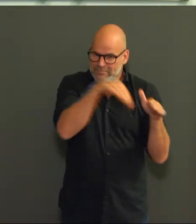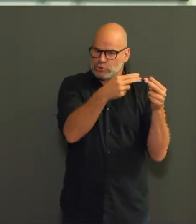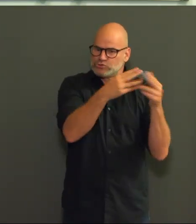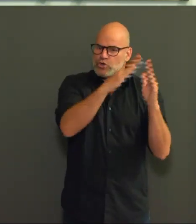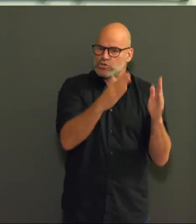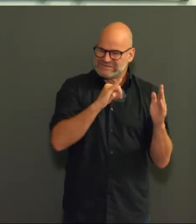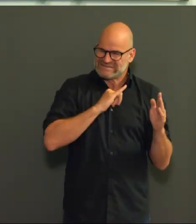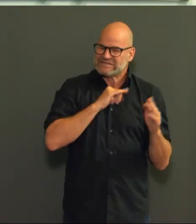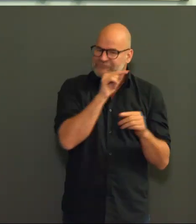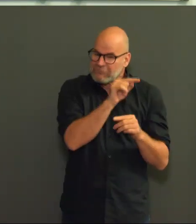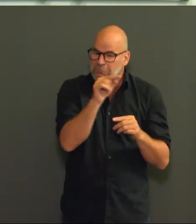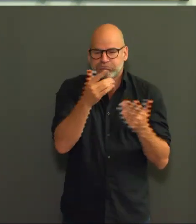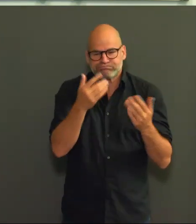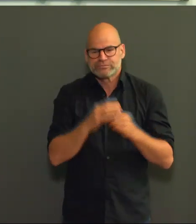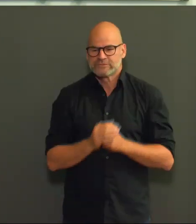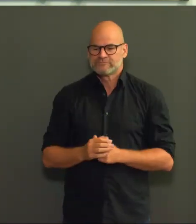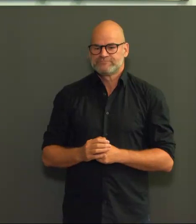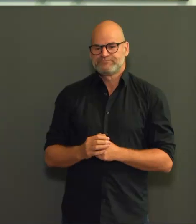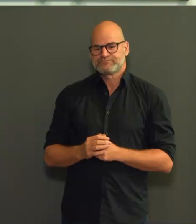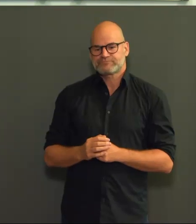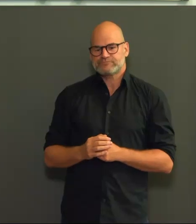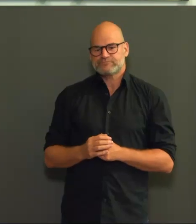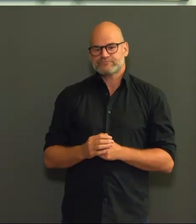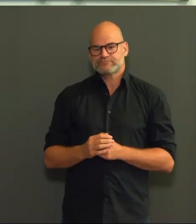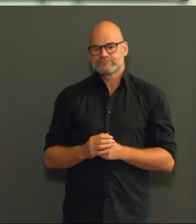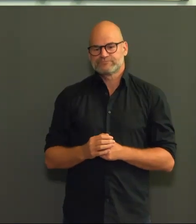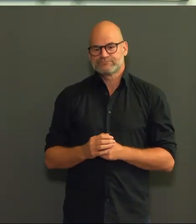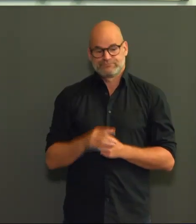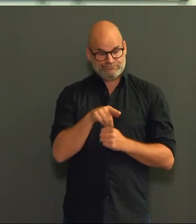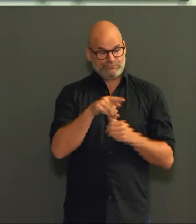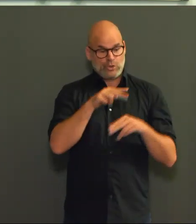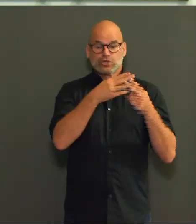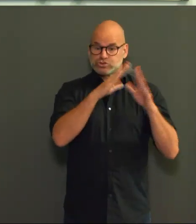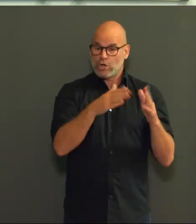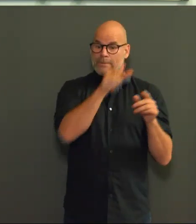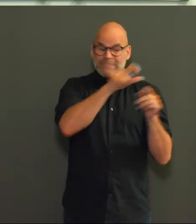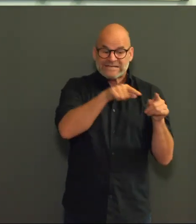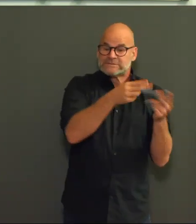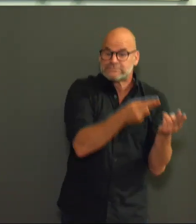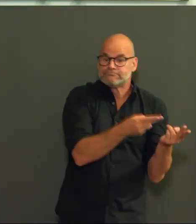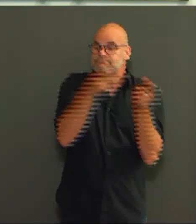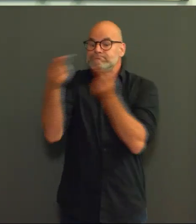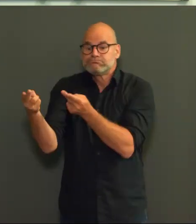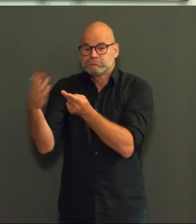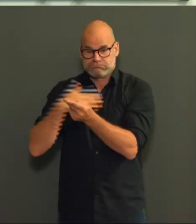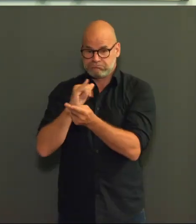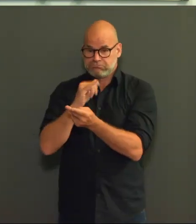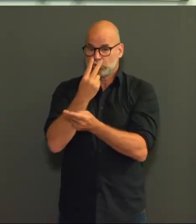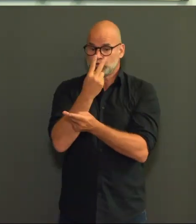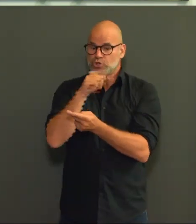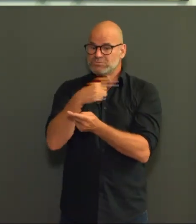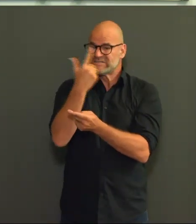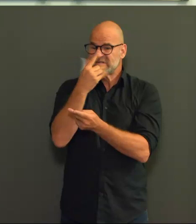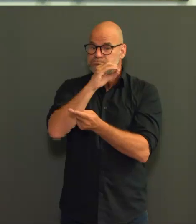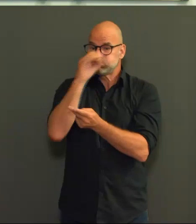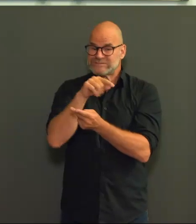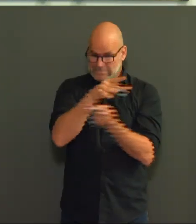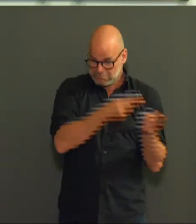vertegenwoordigen slechts 2,7% van de ziekenhuisopnames en 8% van de overlijdens.